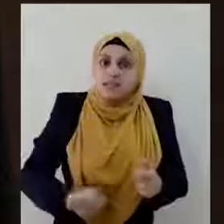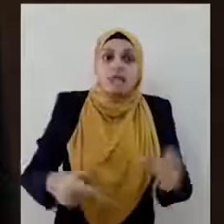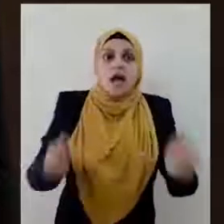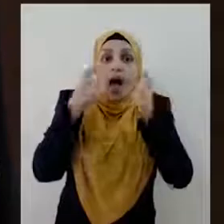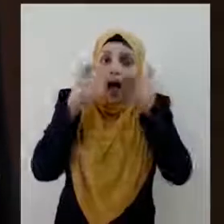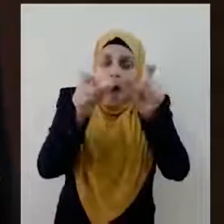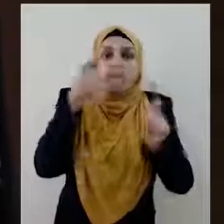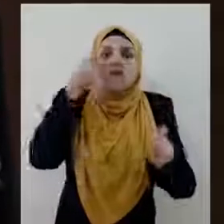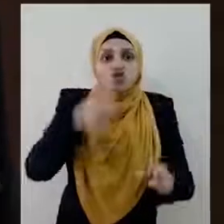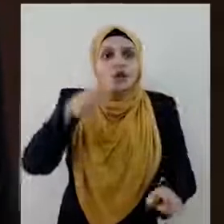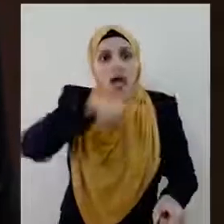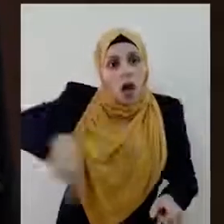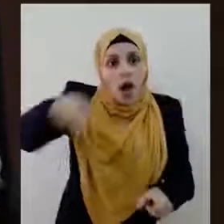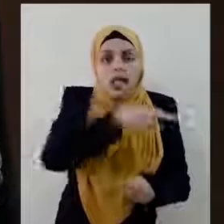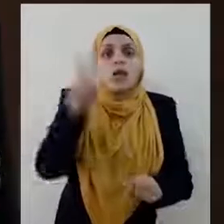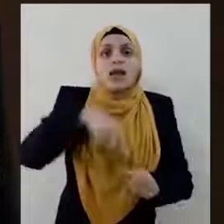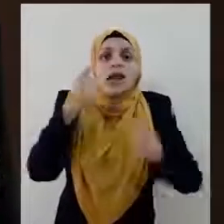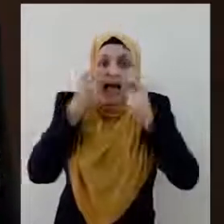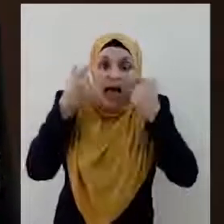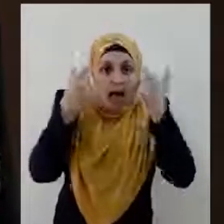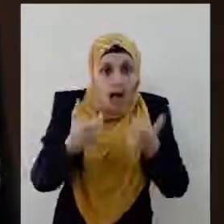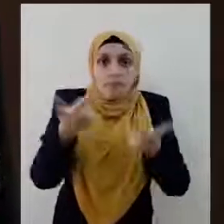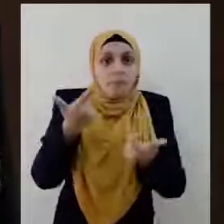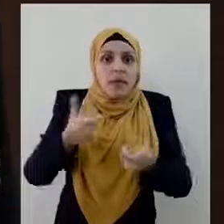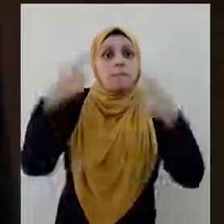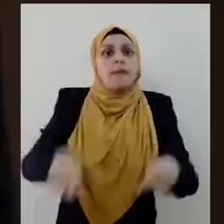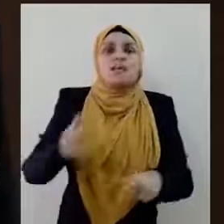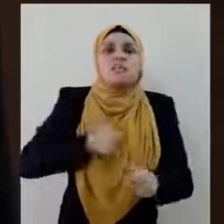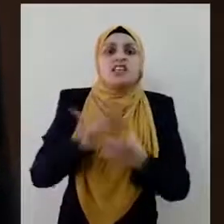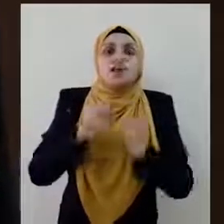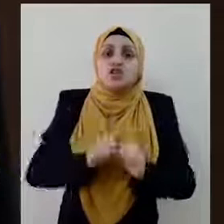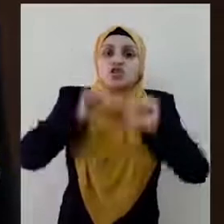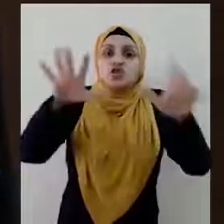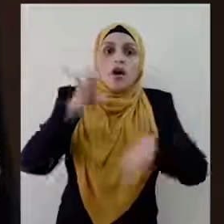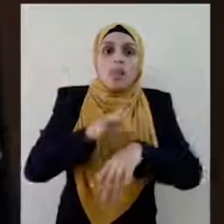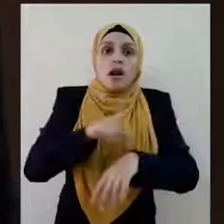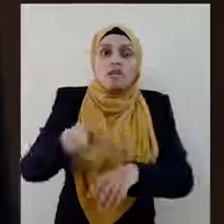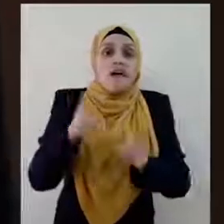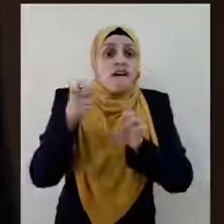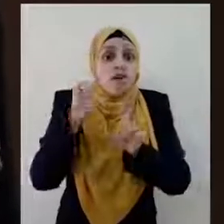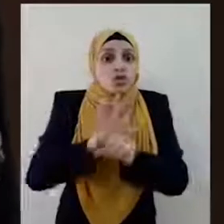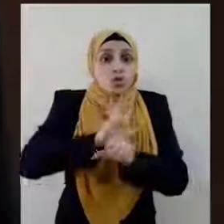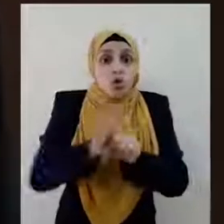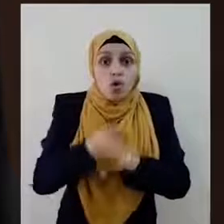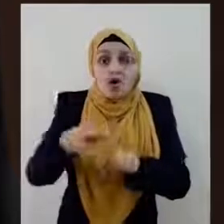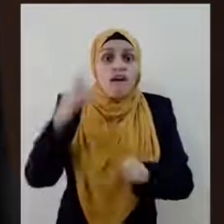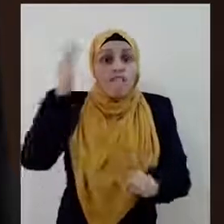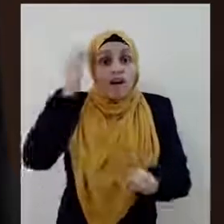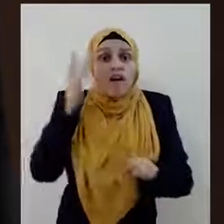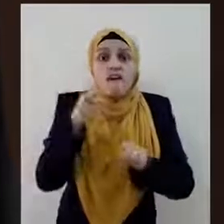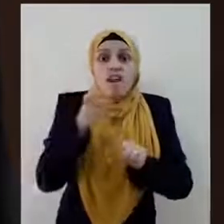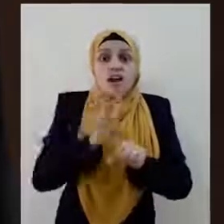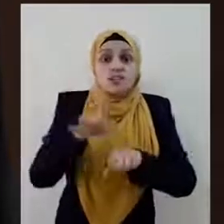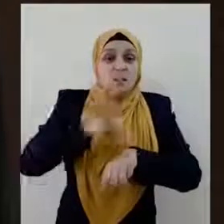نحمي نفسنا ونحمي اللي حوالينا ونحمي كمان بلدنا من انتشار هذا المرض. خلي بالك فيروس